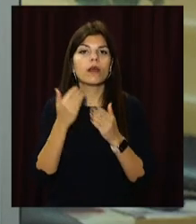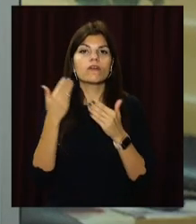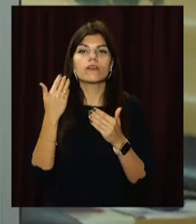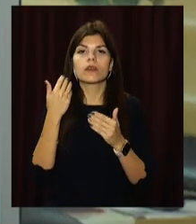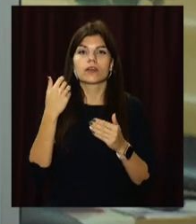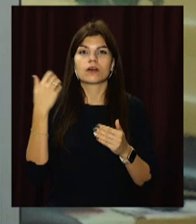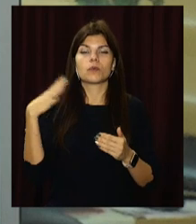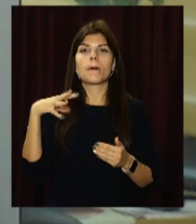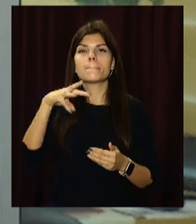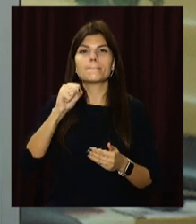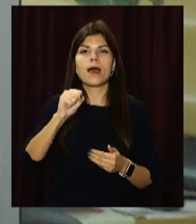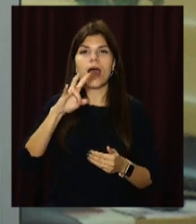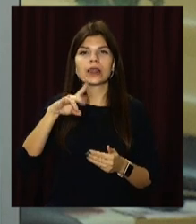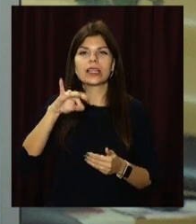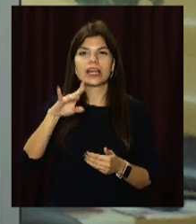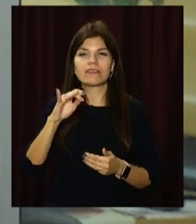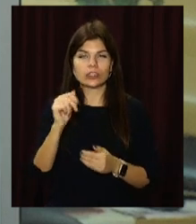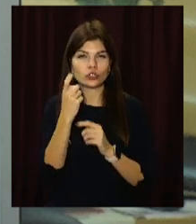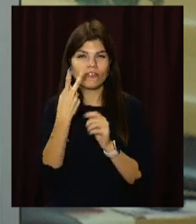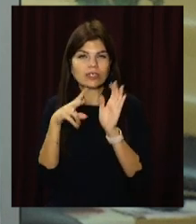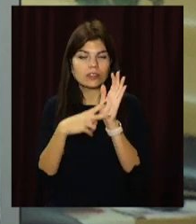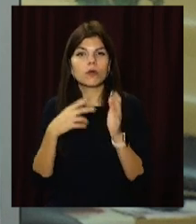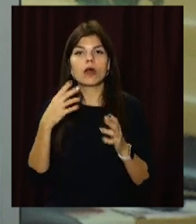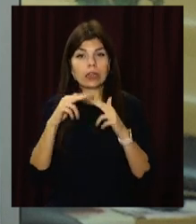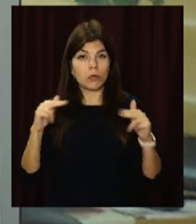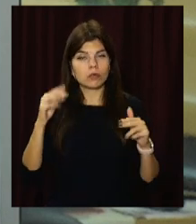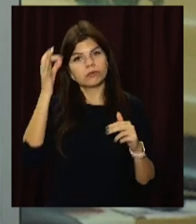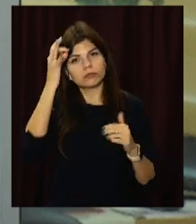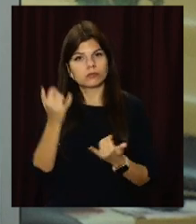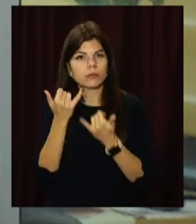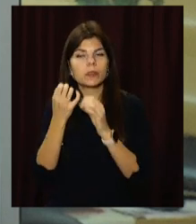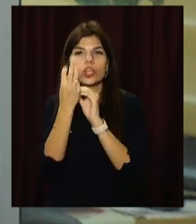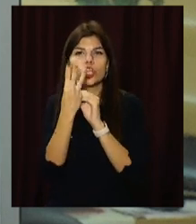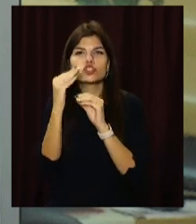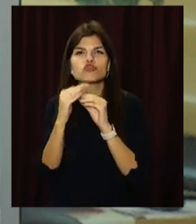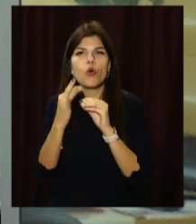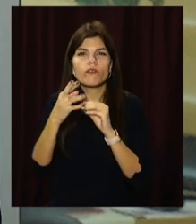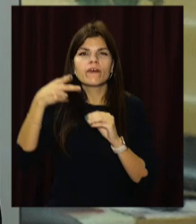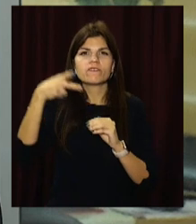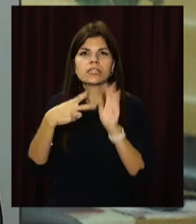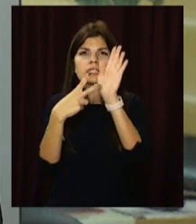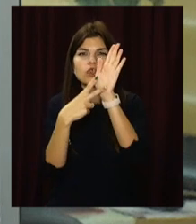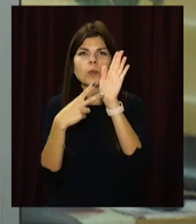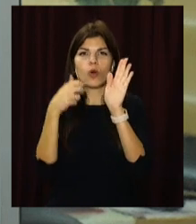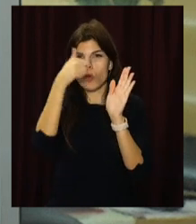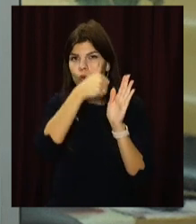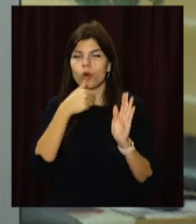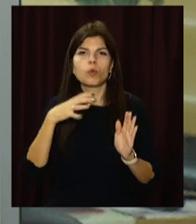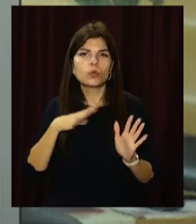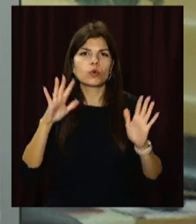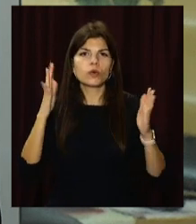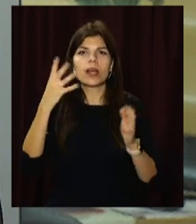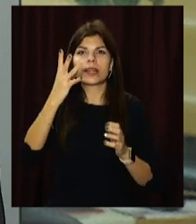трагедії на Мандриківській, 127. У Дніпрі вшанували пам'ять загиблих 13 жовтня 2007 року. Тоді у